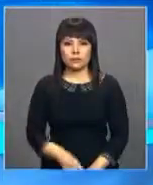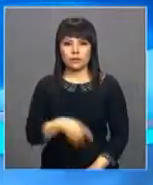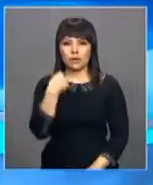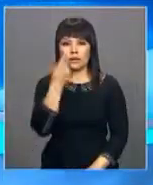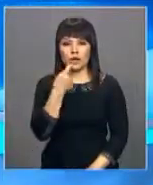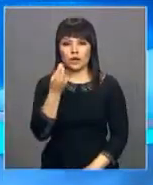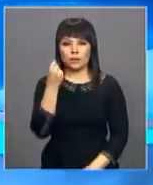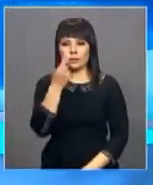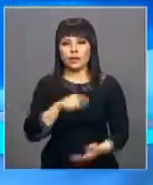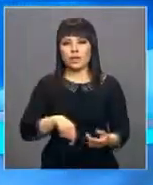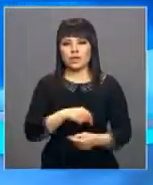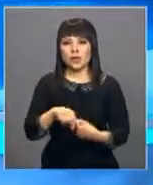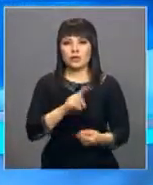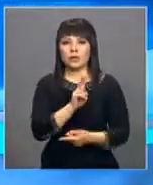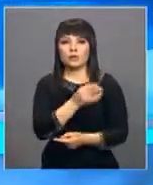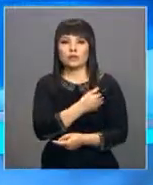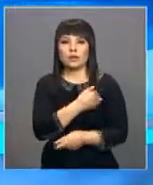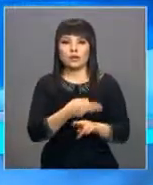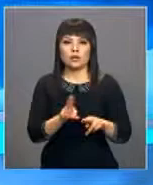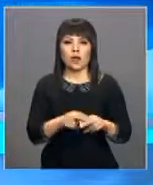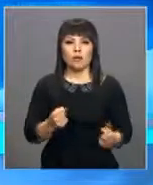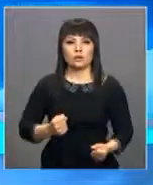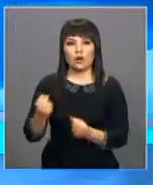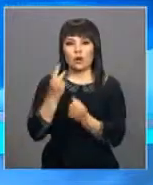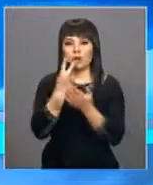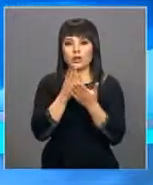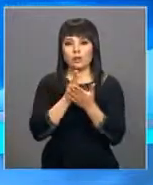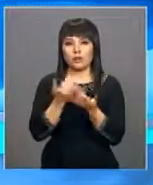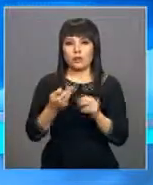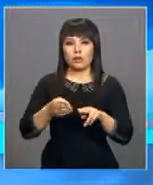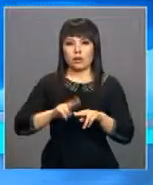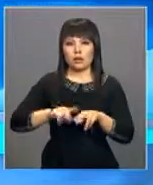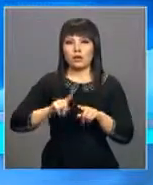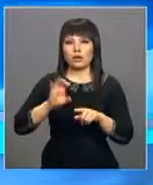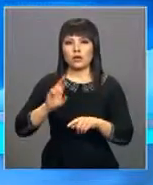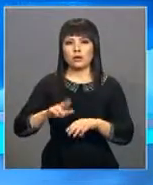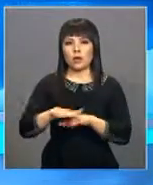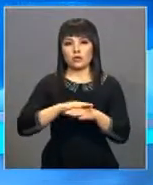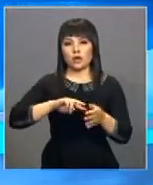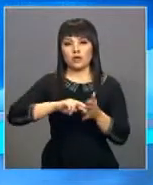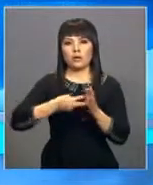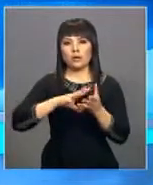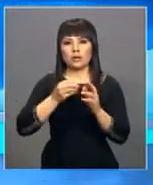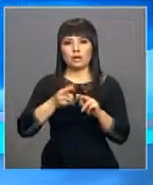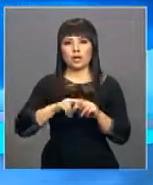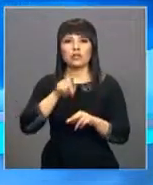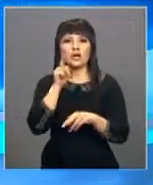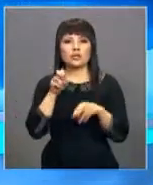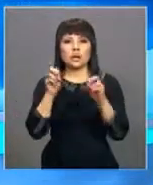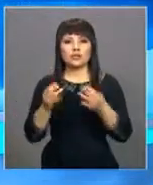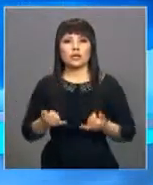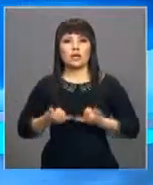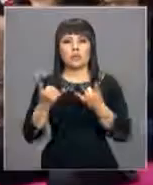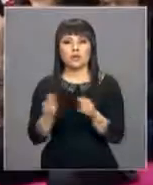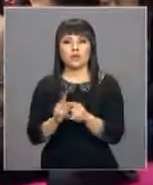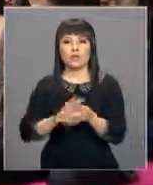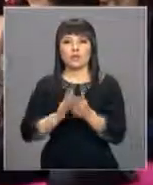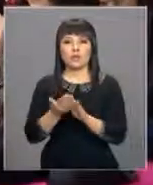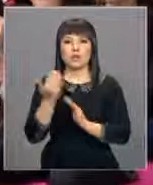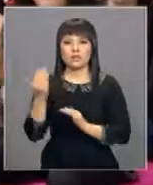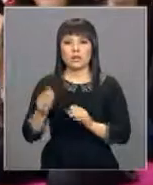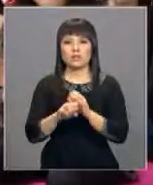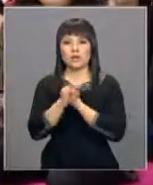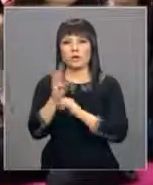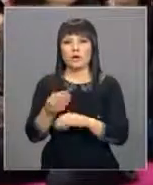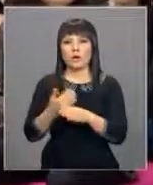Жеке бизнесін бастаймын дегендерге қолдау көп. Елімізде қолға алынған жаңа әлеуметтік жоба нәтижесінде әсіресе жастарға өз ісін ашуға жағдай жасалды.